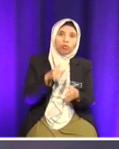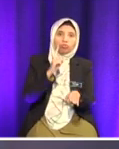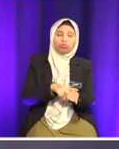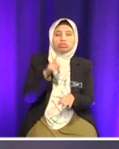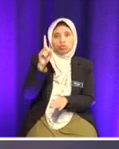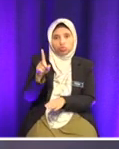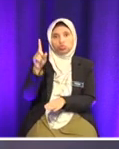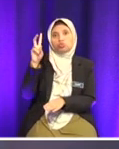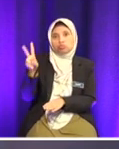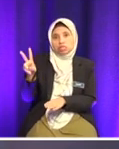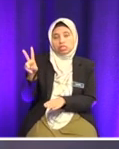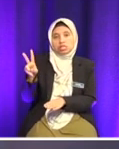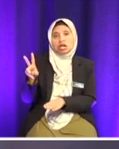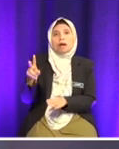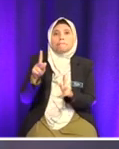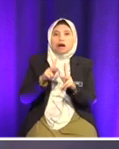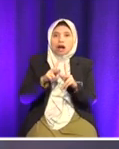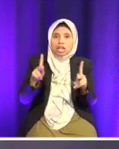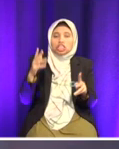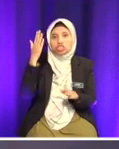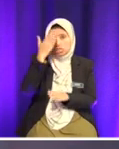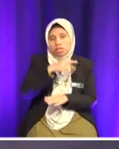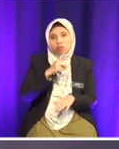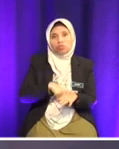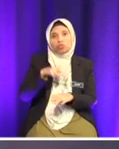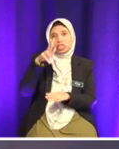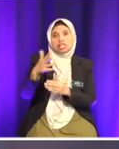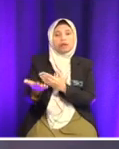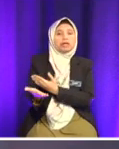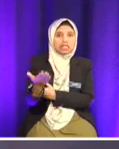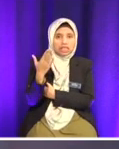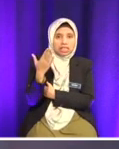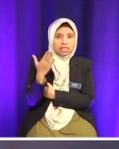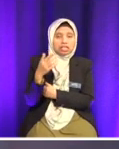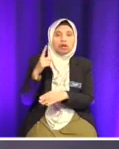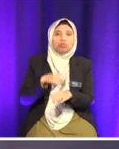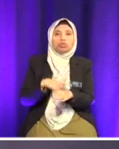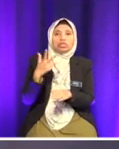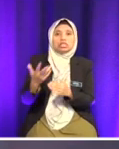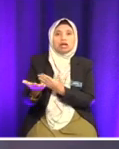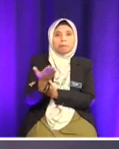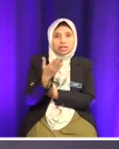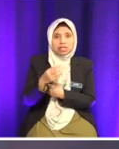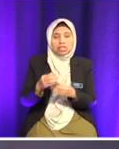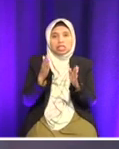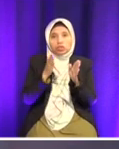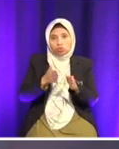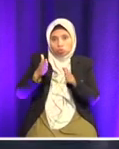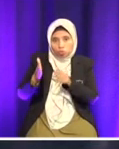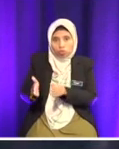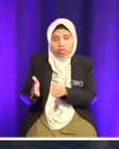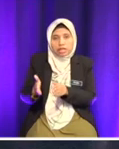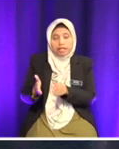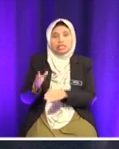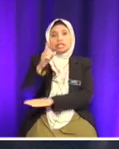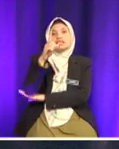kedua sepertiga malam Paling Cantik pagi dan kita ikut urutan-urutan kita